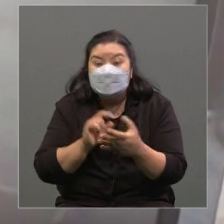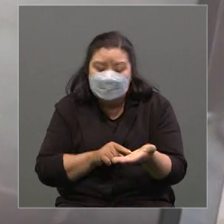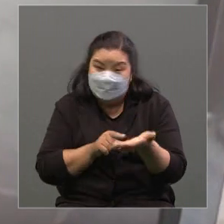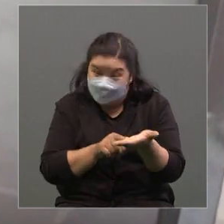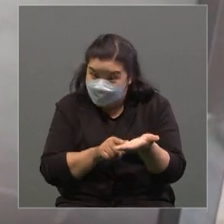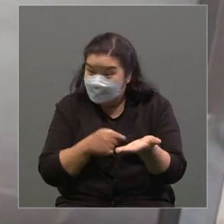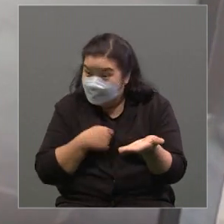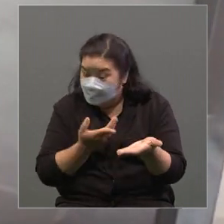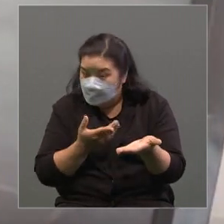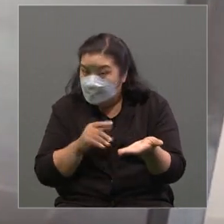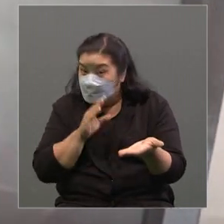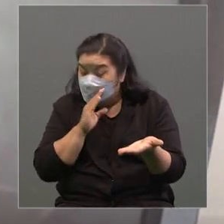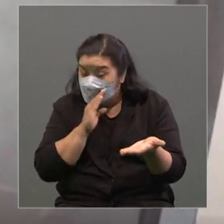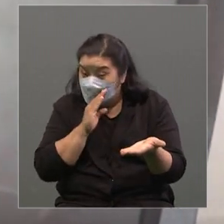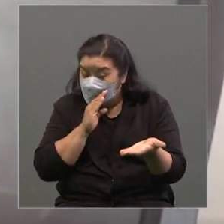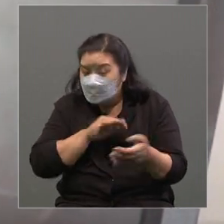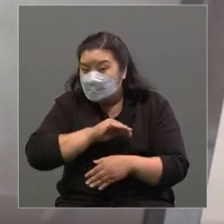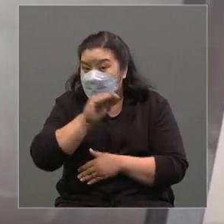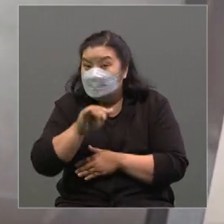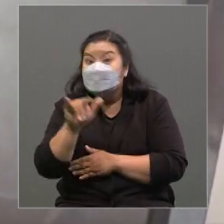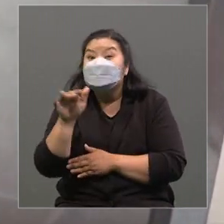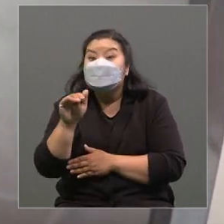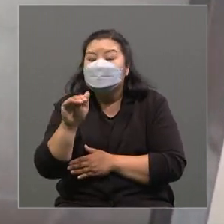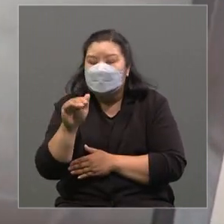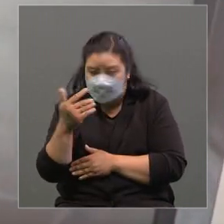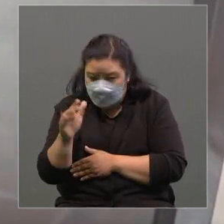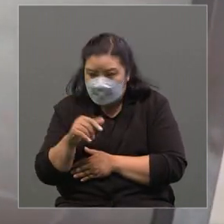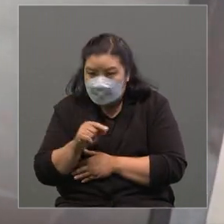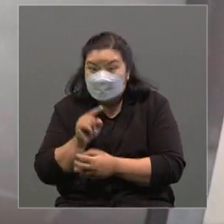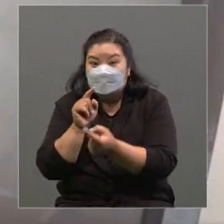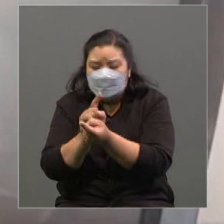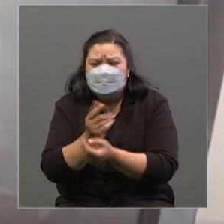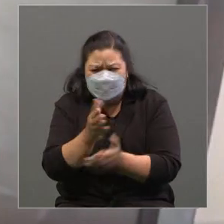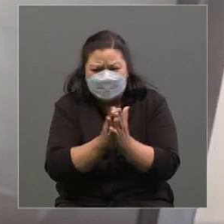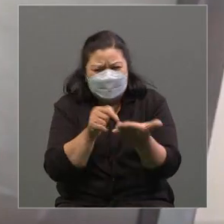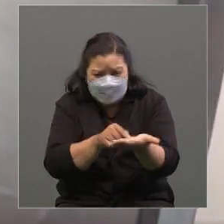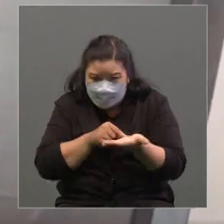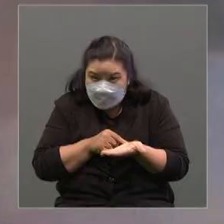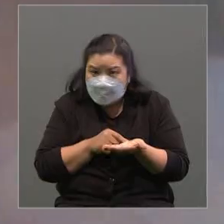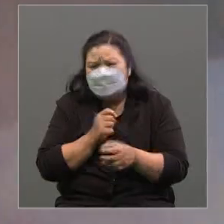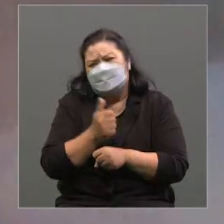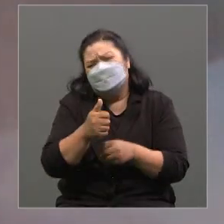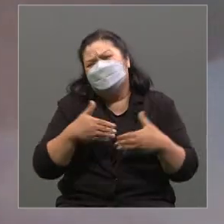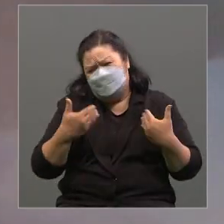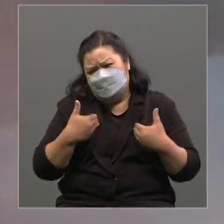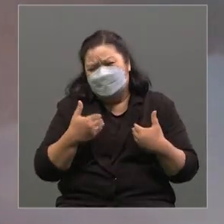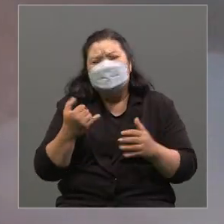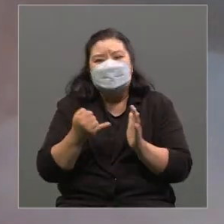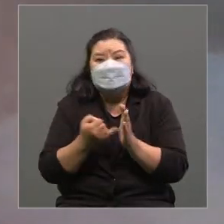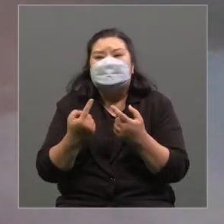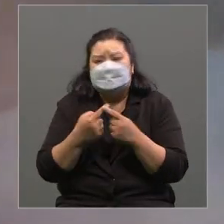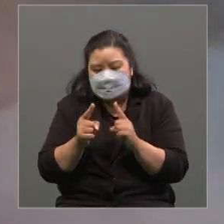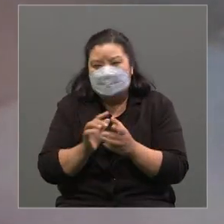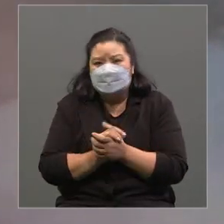ามบินได้เลยผบตร.ท่านก็บอกว่าก็เป็นการส่งเสริมการท่องเที่ยวคือมันเป็นการอำนวยความสะดวกให้กับนักท่องเที่ยวแต่ก็ยอมรับแหละว่าการ